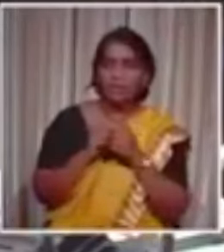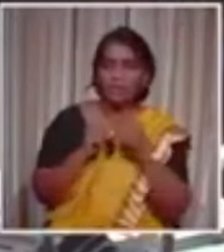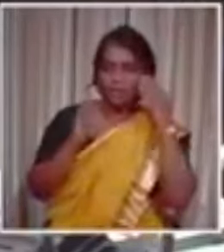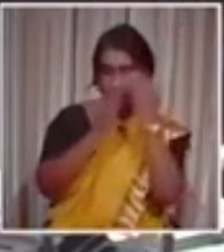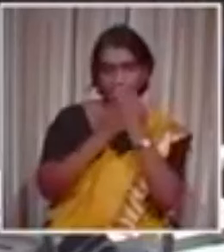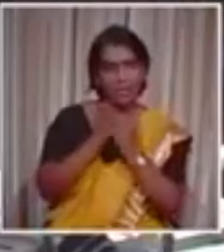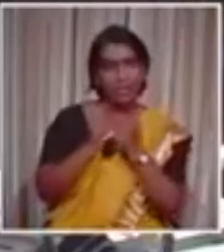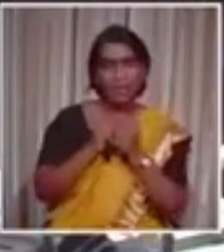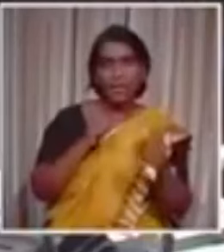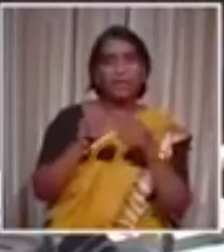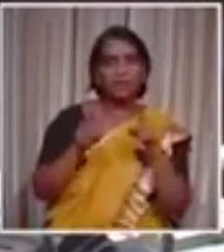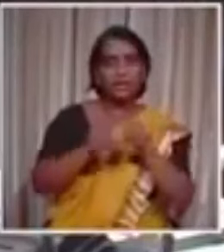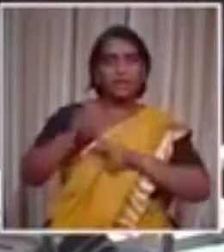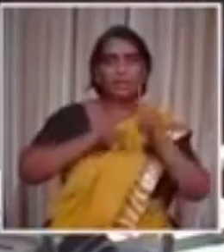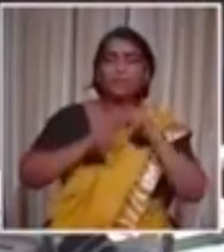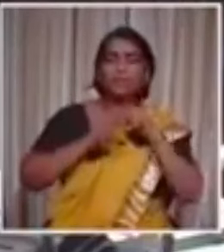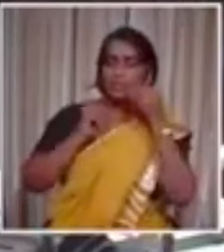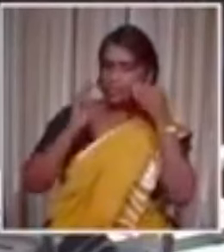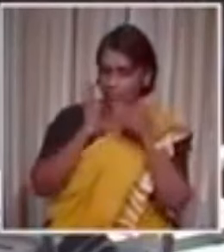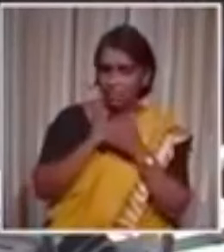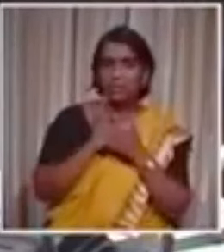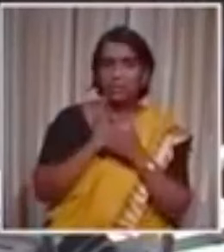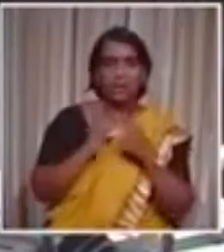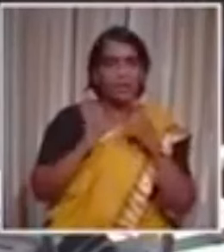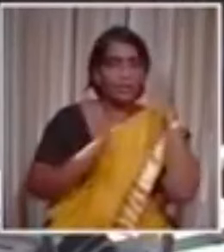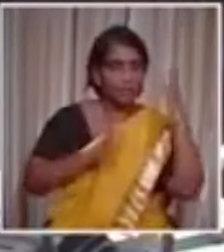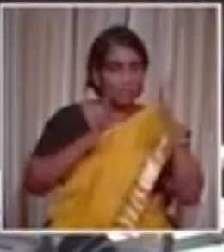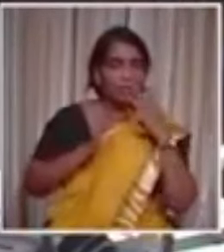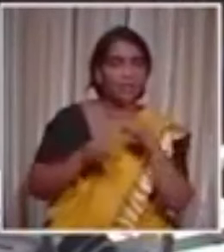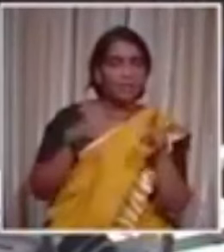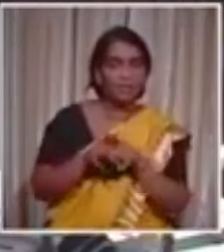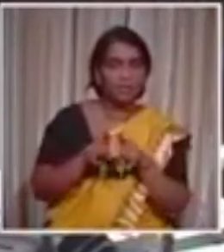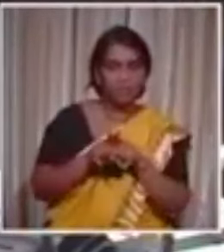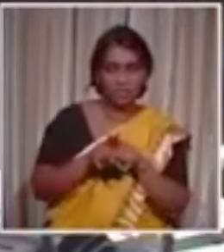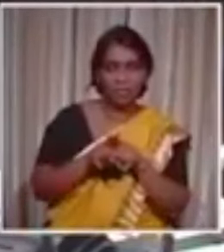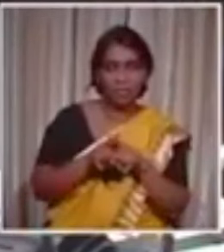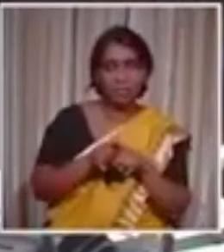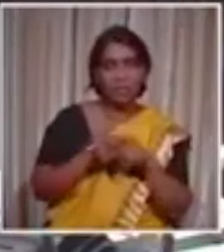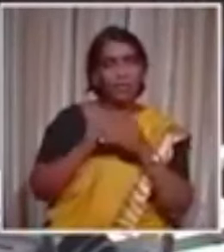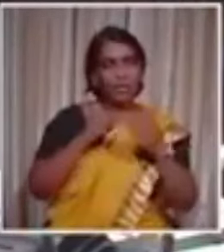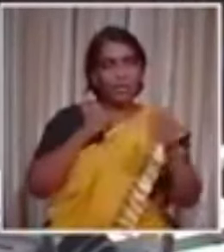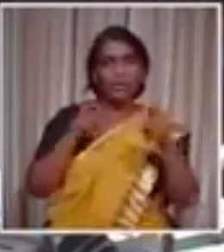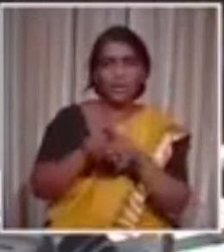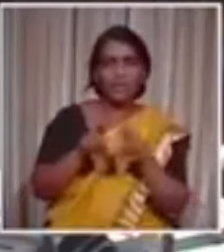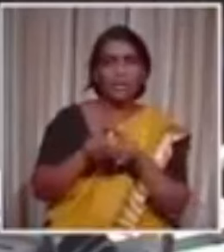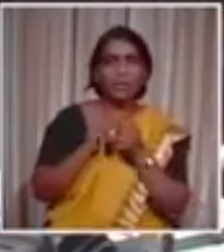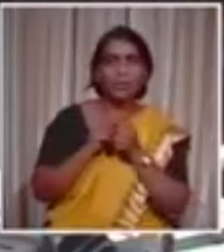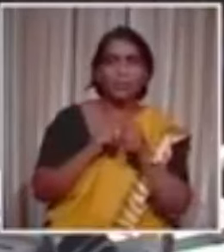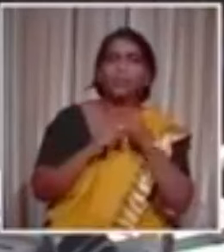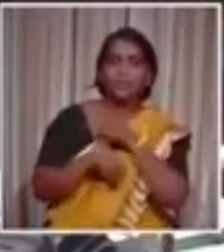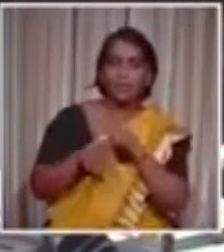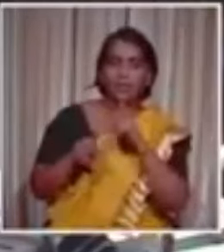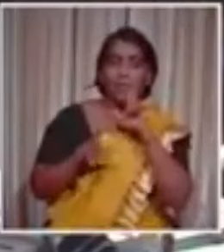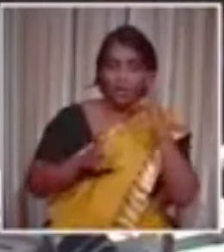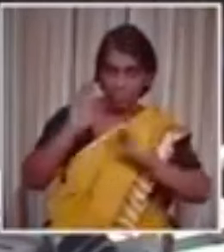sa me naya arbudya visal ma panggu ada jati antar suri bendung karahara gatte kanam. E jati antar suri bendung karibeli naya panggu sira